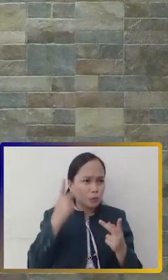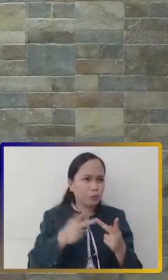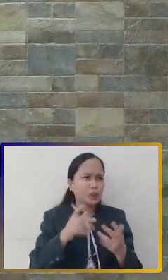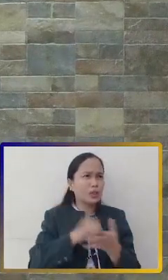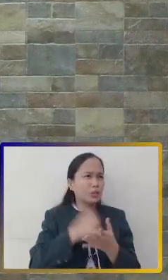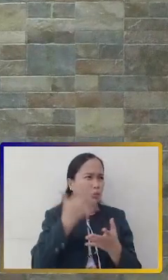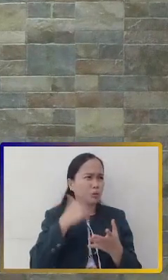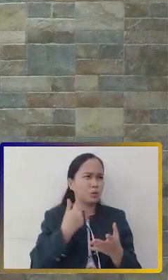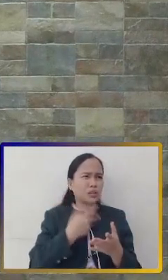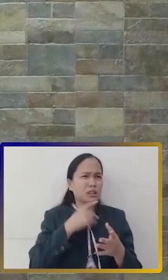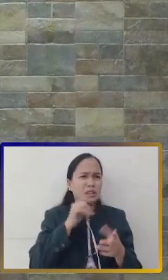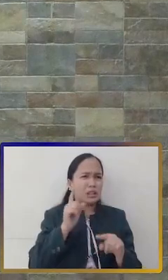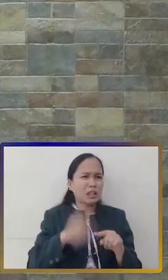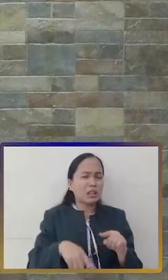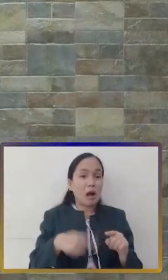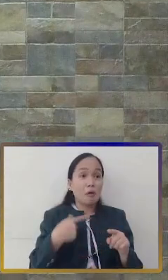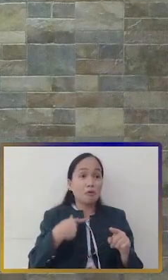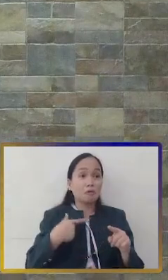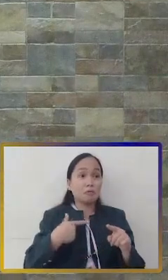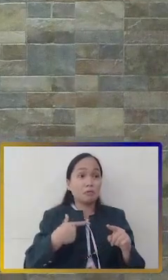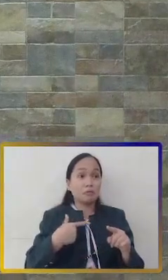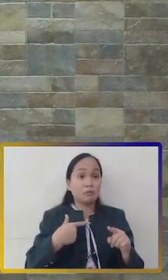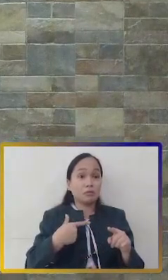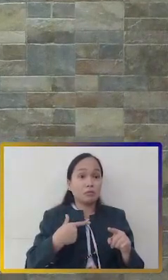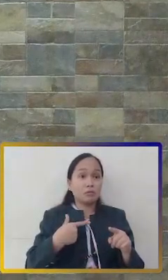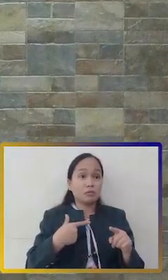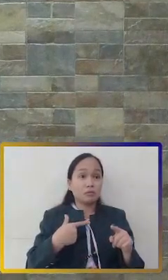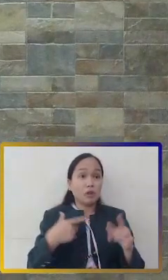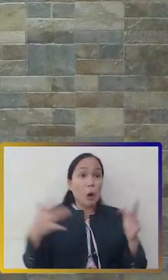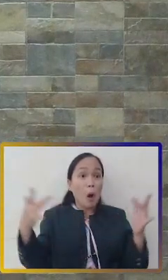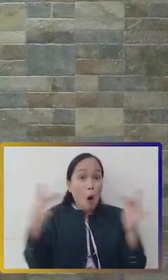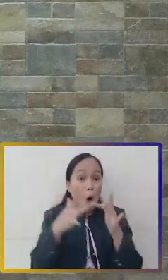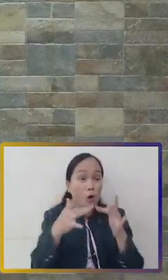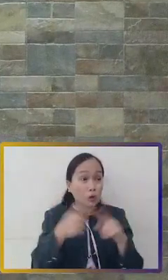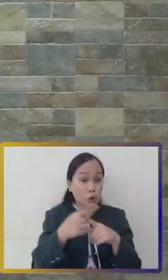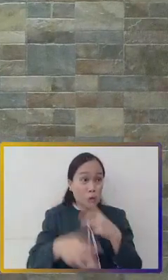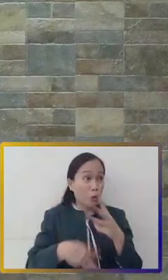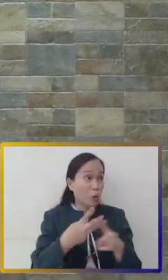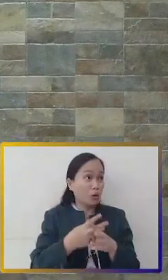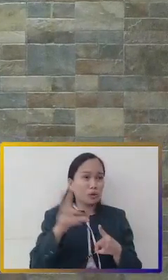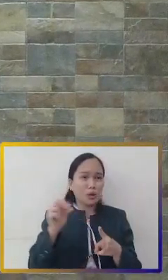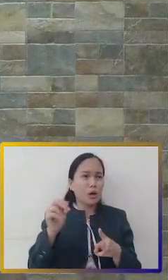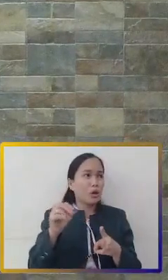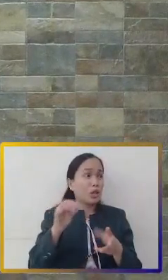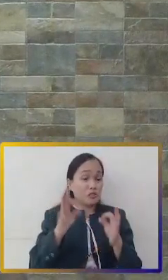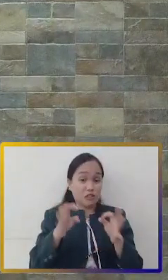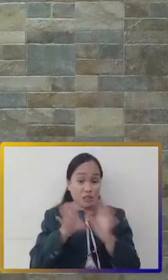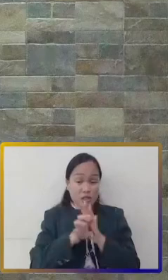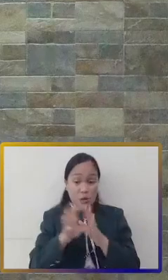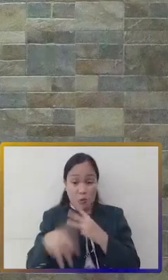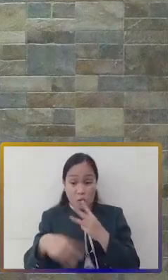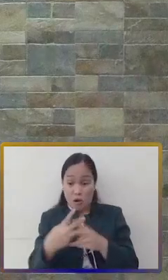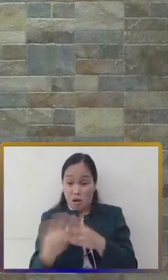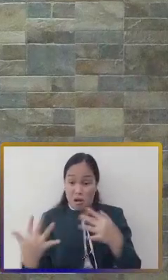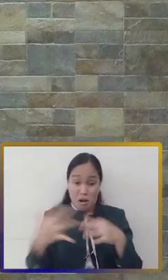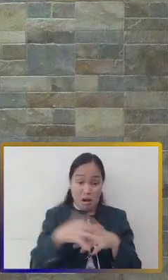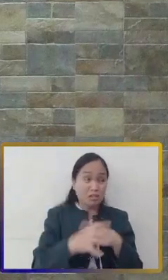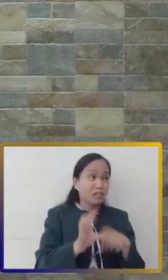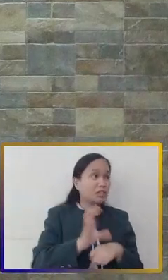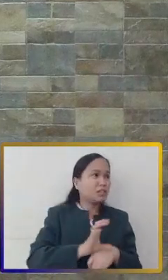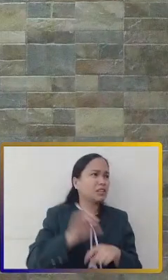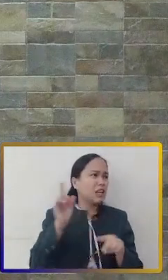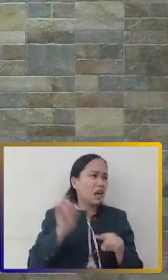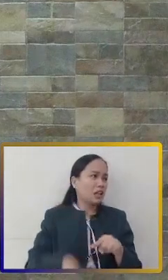pwedeng matie up sa mundo. Because lahat ng ginagawa sa mundo nito, secularly, pag wala, lalo-lalo na kung wala ang salita ng